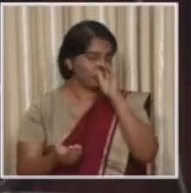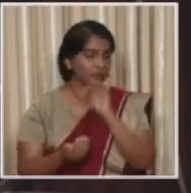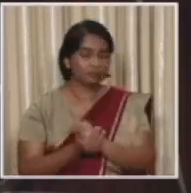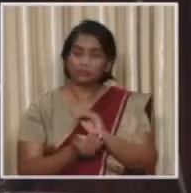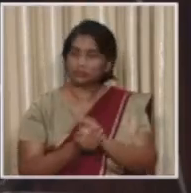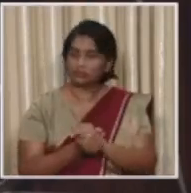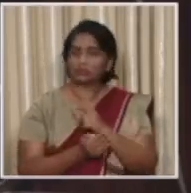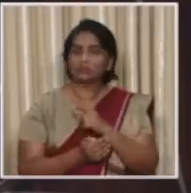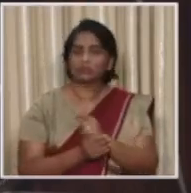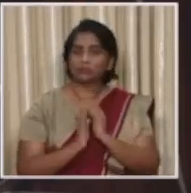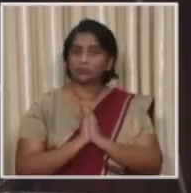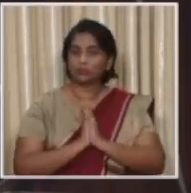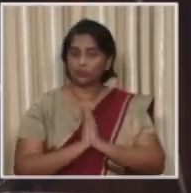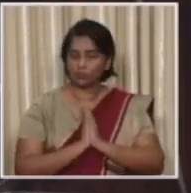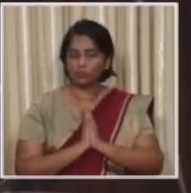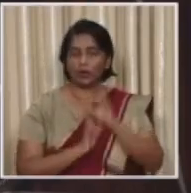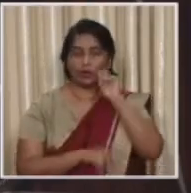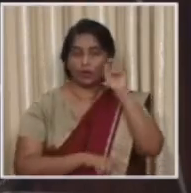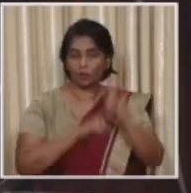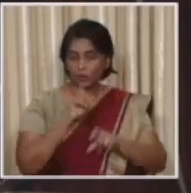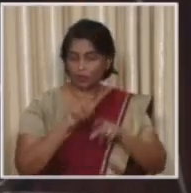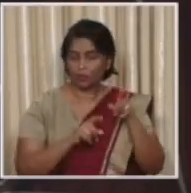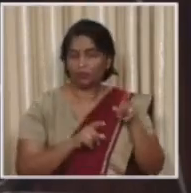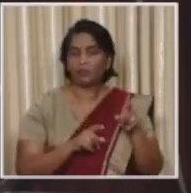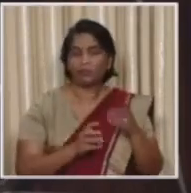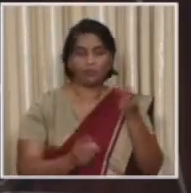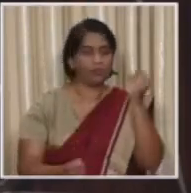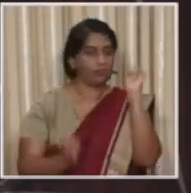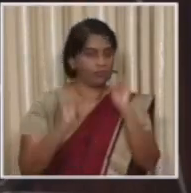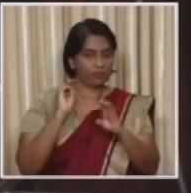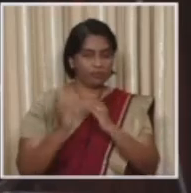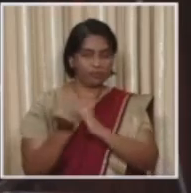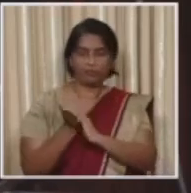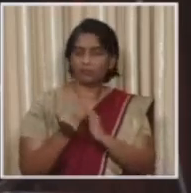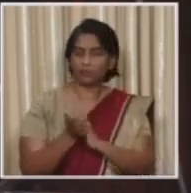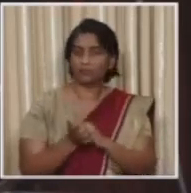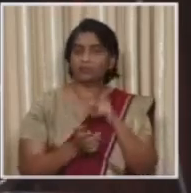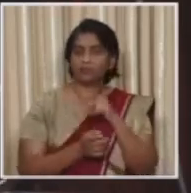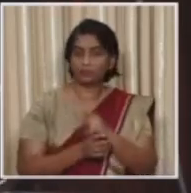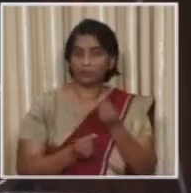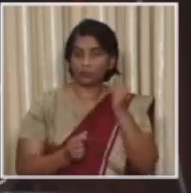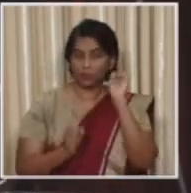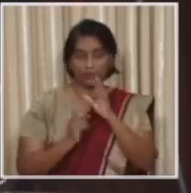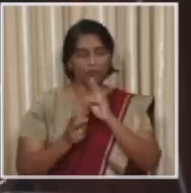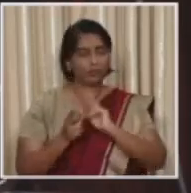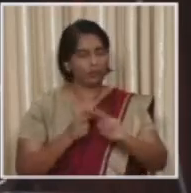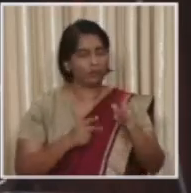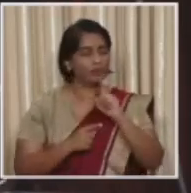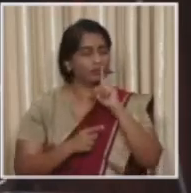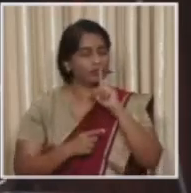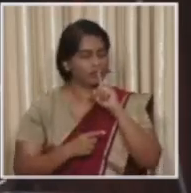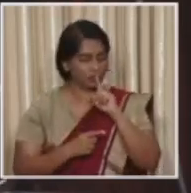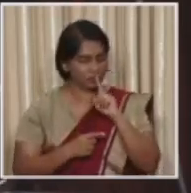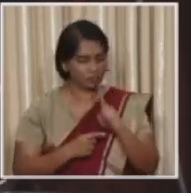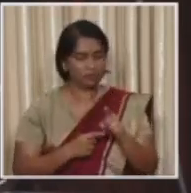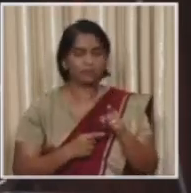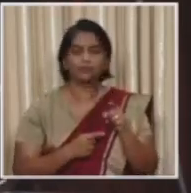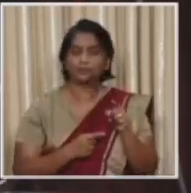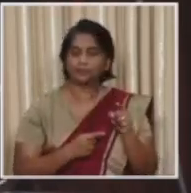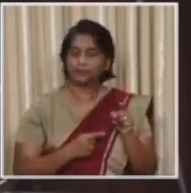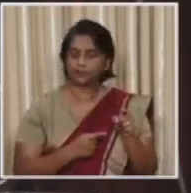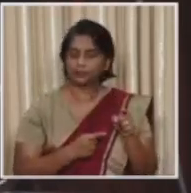කරන්නේ බෞද්ධ බැතිමතුන්ගේ ආධාර උදව් මත. දැන් ඒ ආධාර උදව් එපා ගන්න එපා කියන